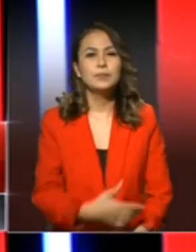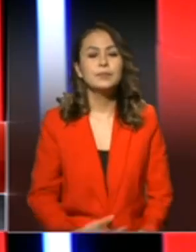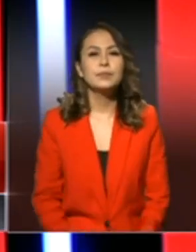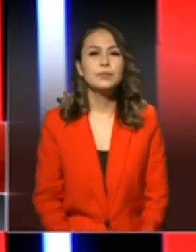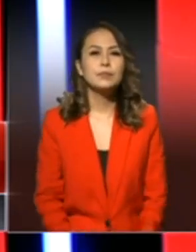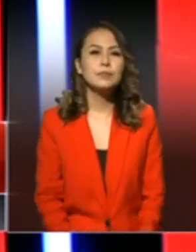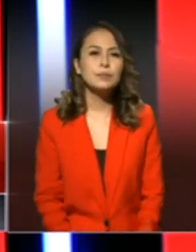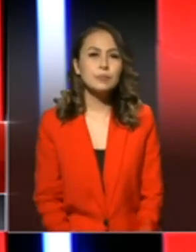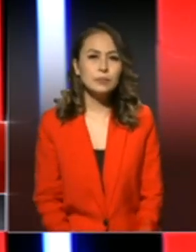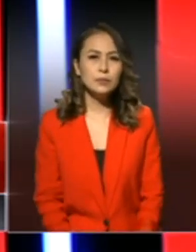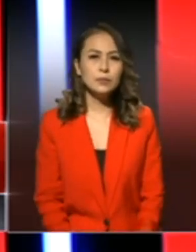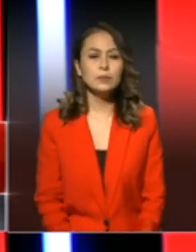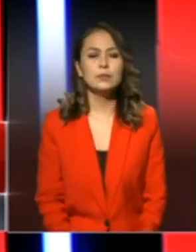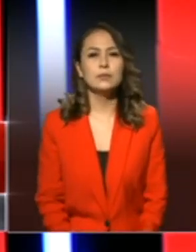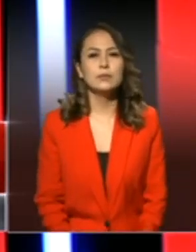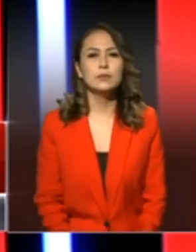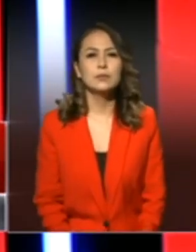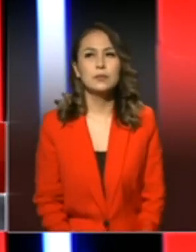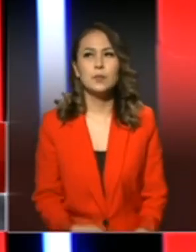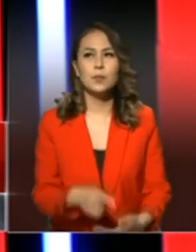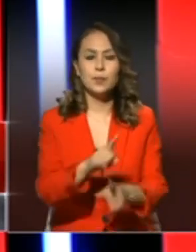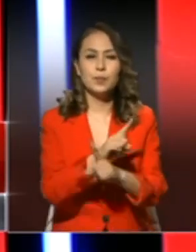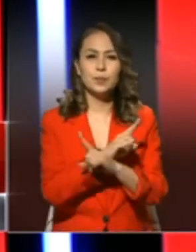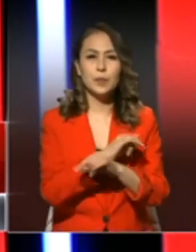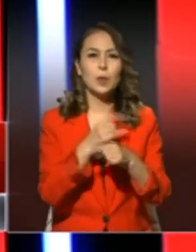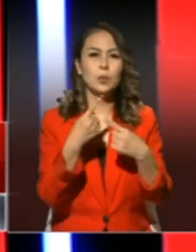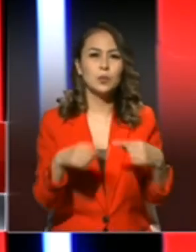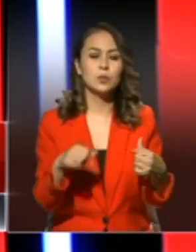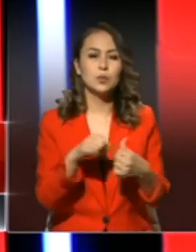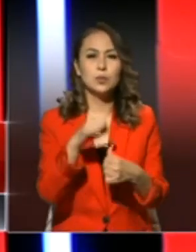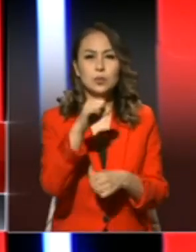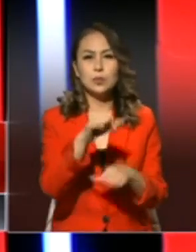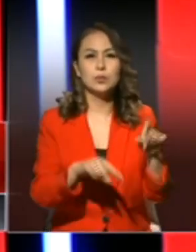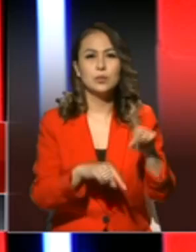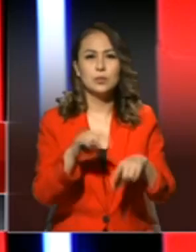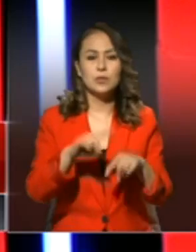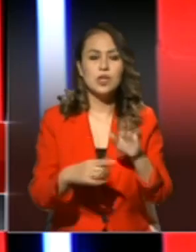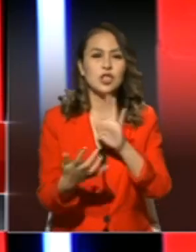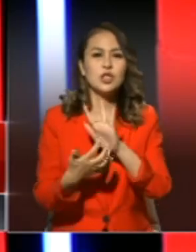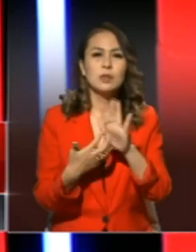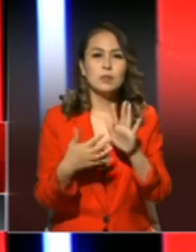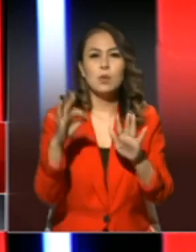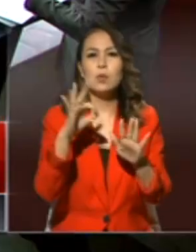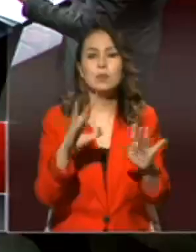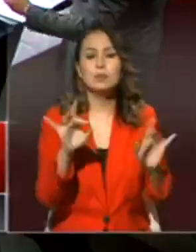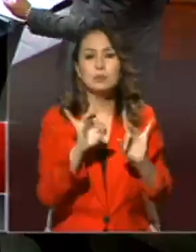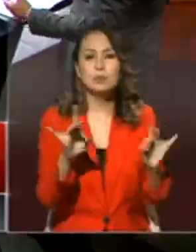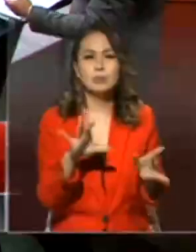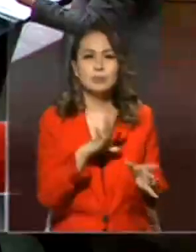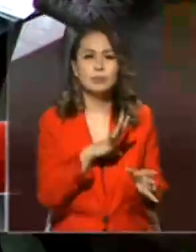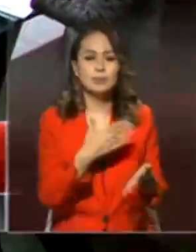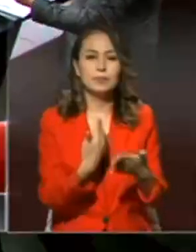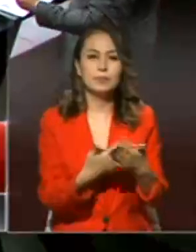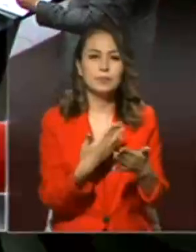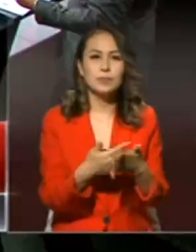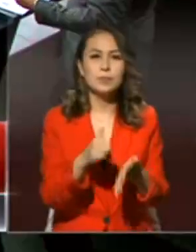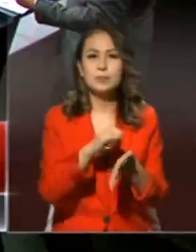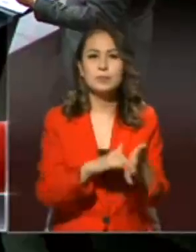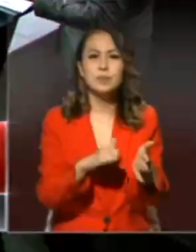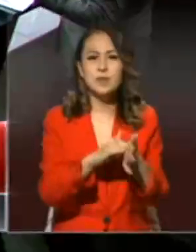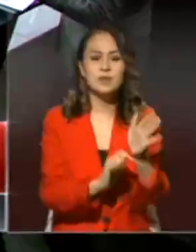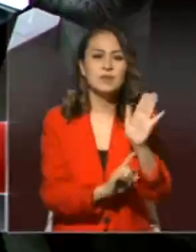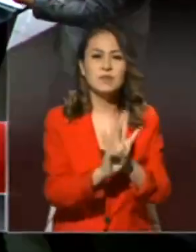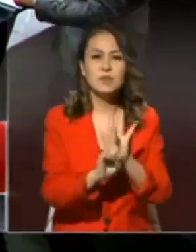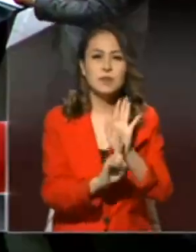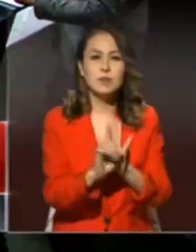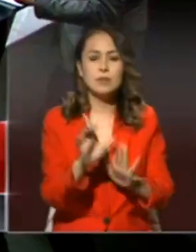Пікірді. Мінекей мәйіттік қайтыс болған және туыс емес донорлардың органдарының жетіспеушілігін айтып отыр. Бұл саланың тоқырауының негізгі себебі,